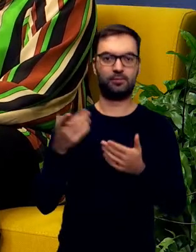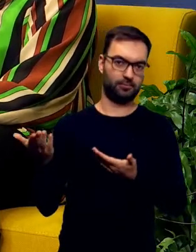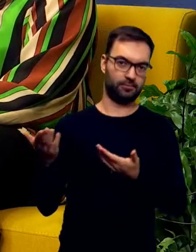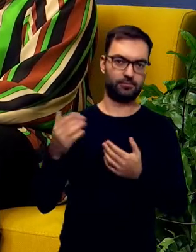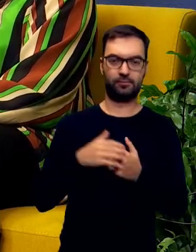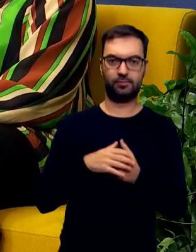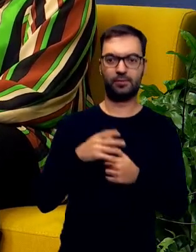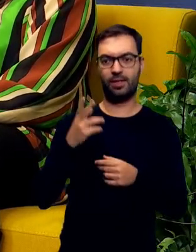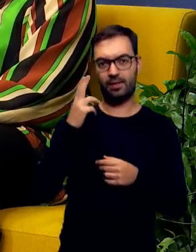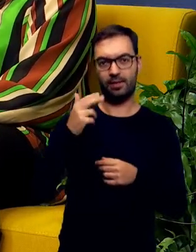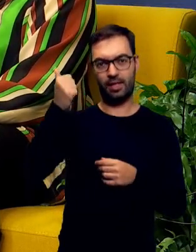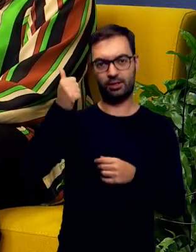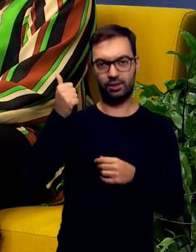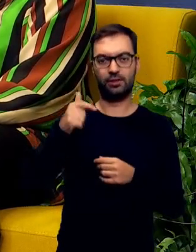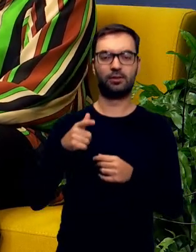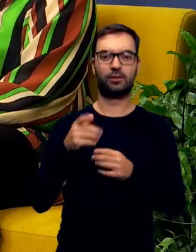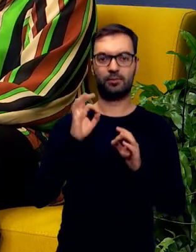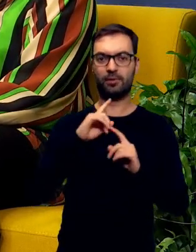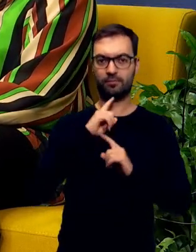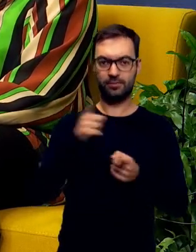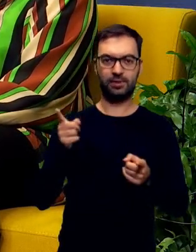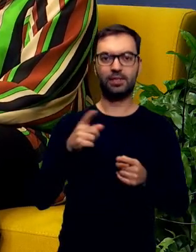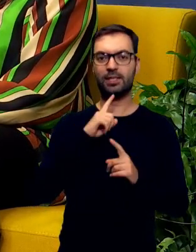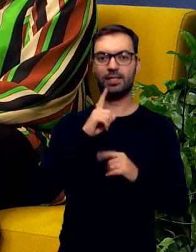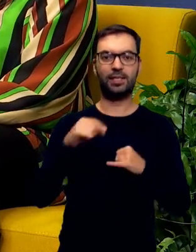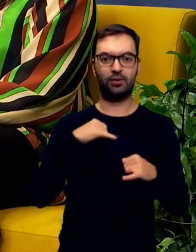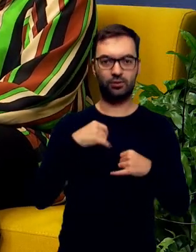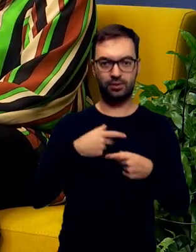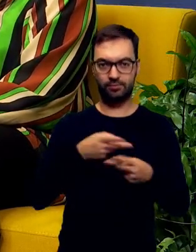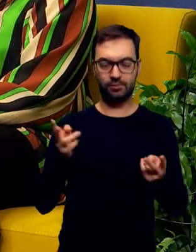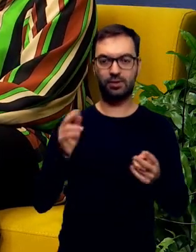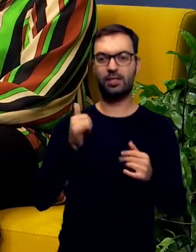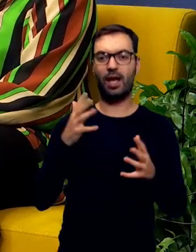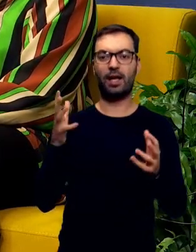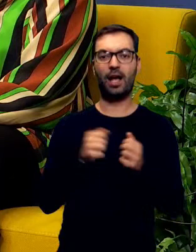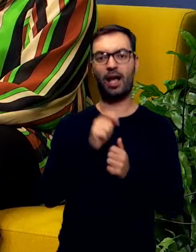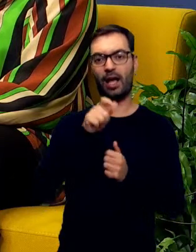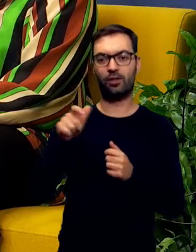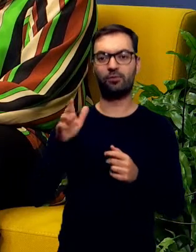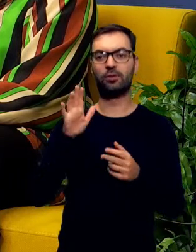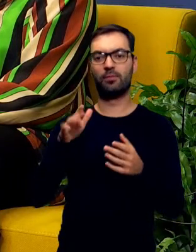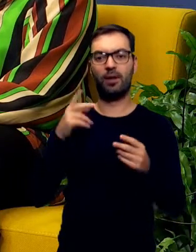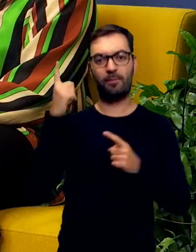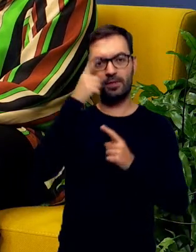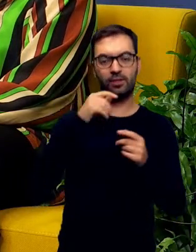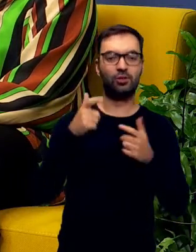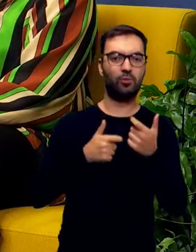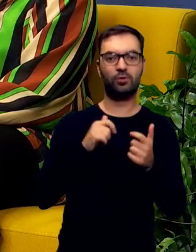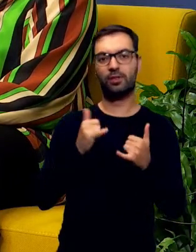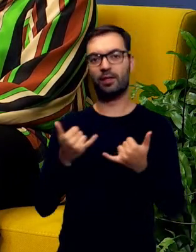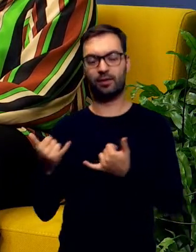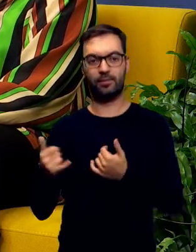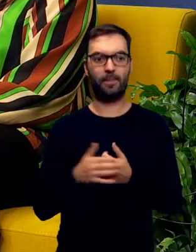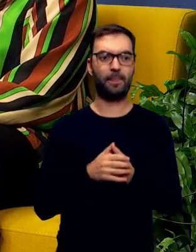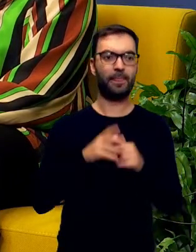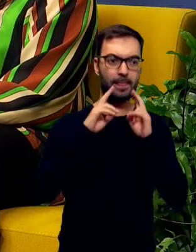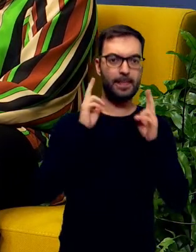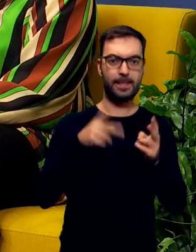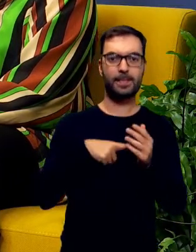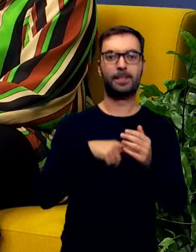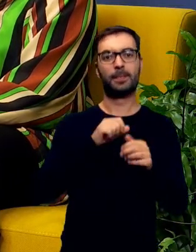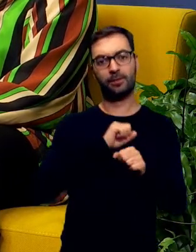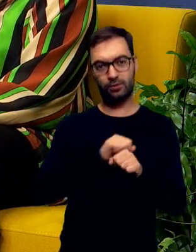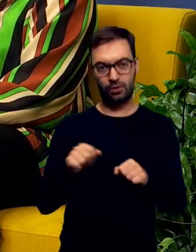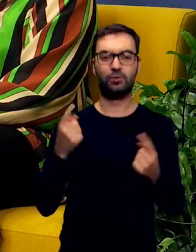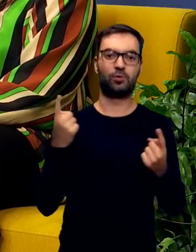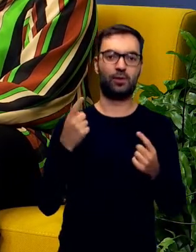tutaj naczelnik wydał odpowiednie zarządzenia w tej kwestii, jak ratownicy mają do tego podchodzić, także rzeczywiście zdarza